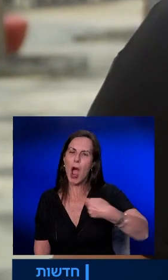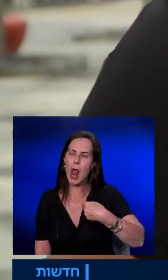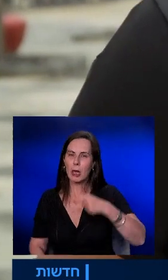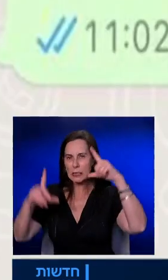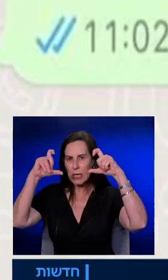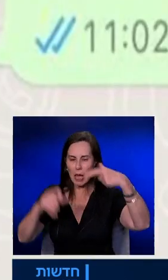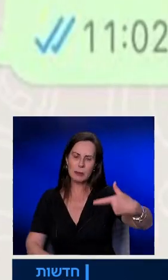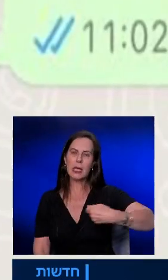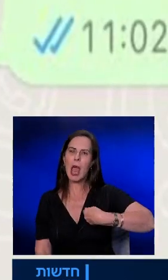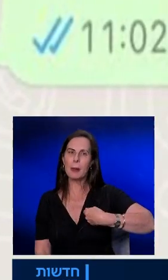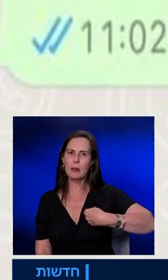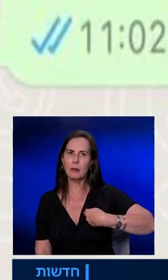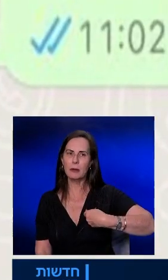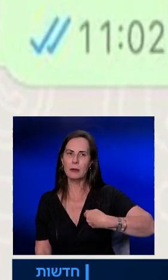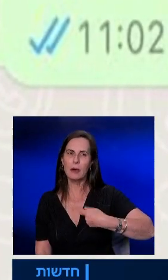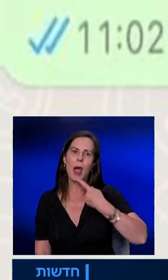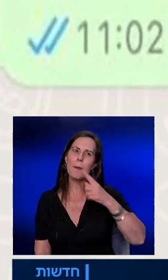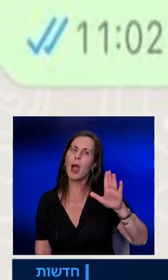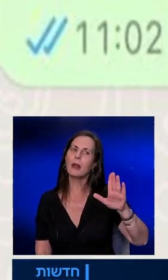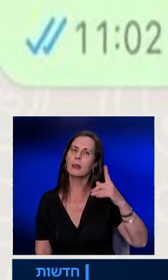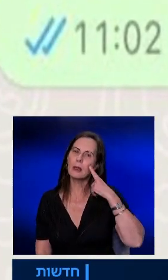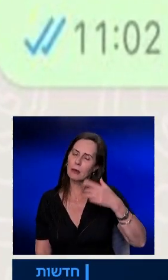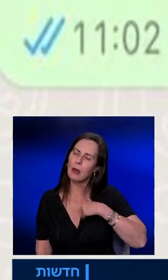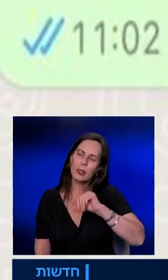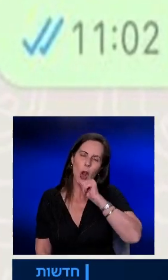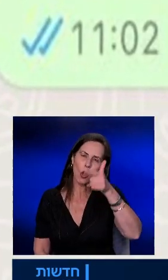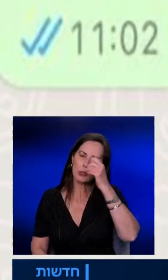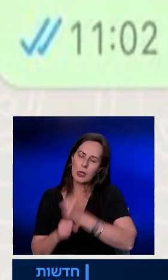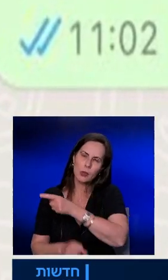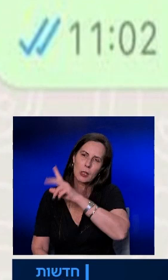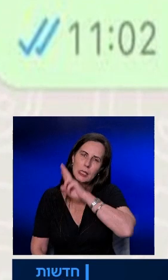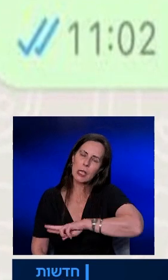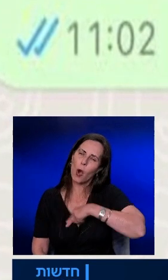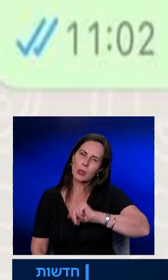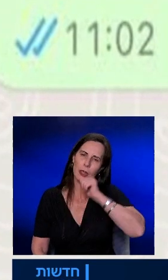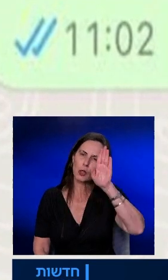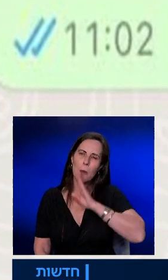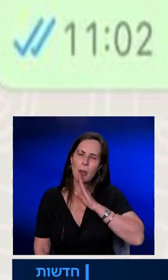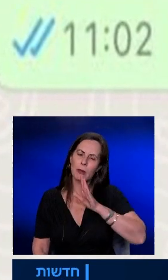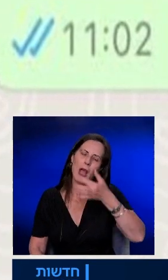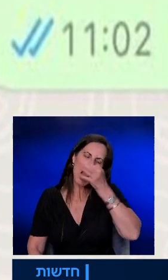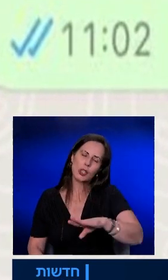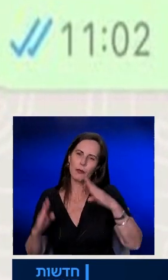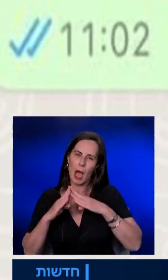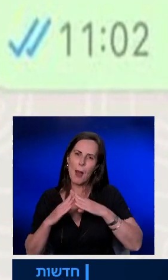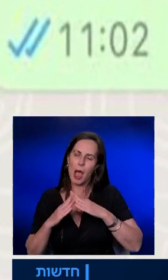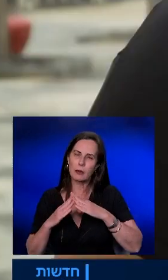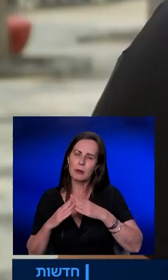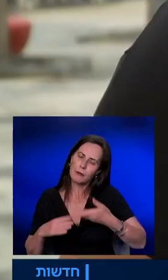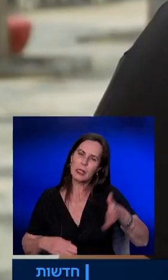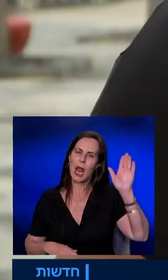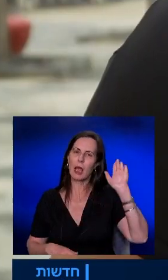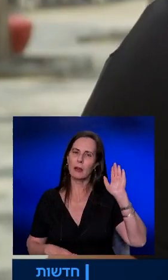עם הצילום של הקיר, אמר לי, אחמד, תקשיב, אלה אנשים יעשו לי צרות, עזוב את הבית וצא עם